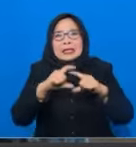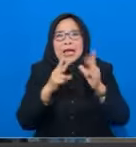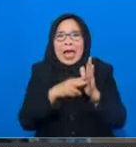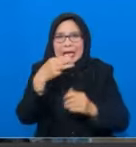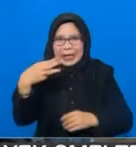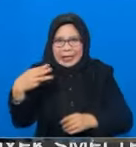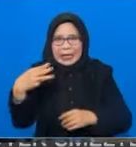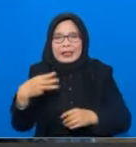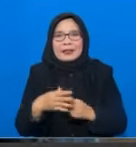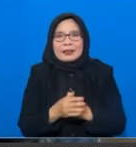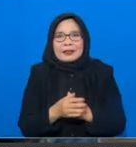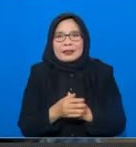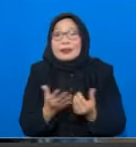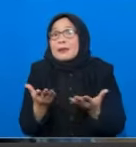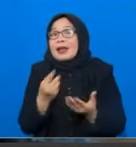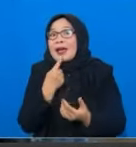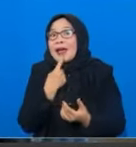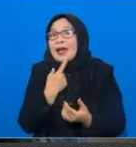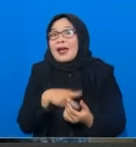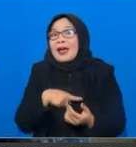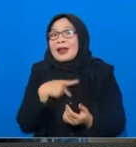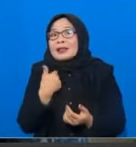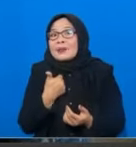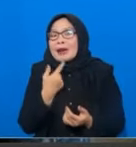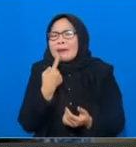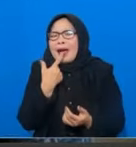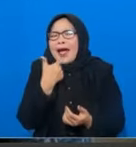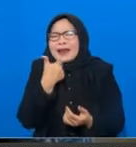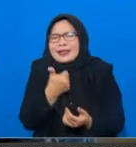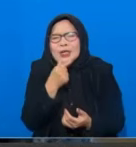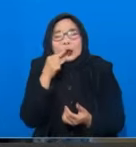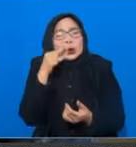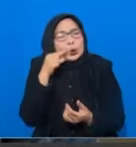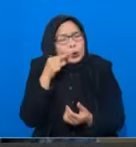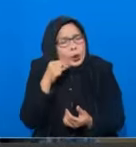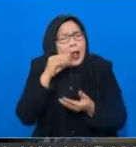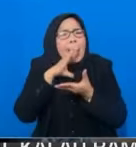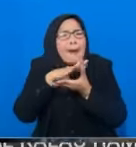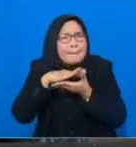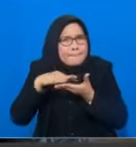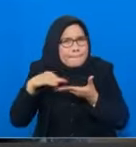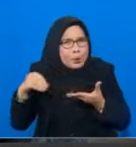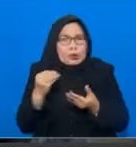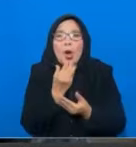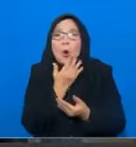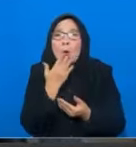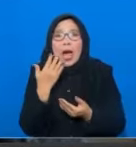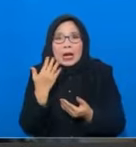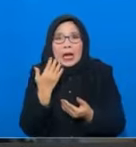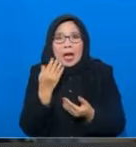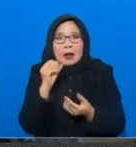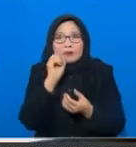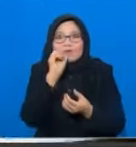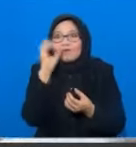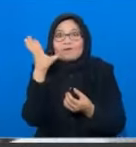gitu. Gimana, Mbak, rasanya? Rasanya manis, creamy, lembut, terus warnanya juga mengkilat